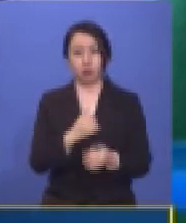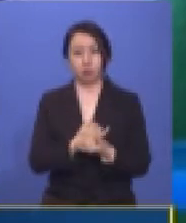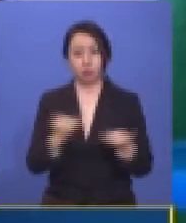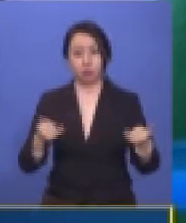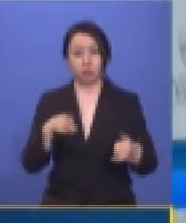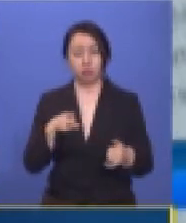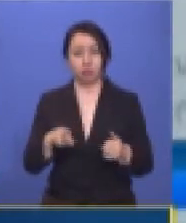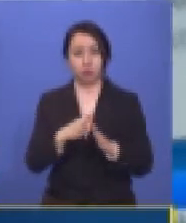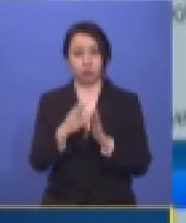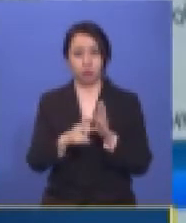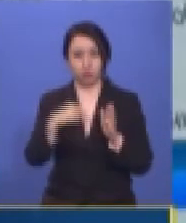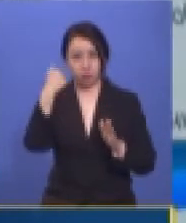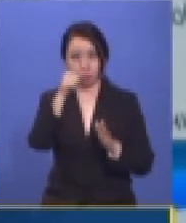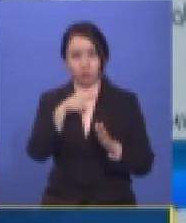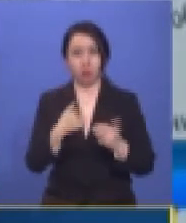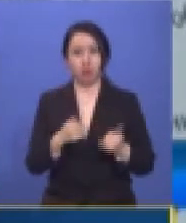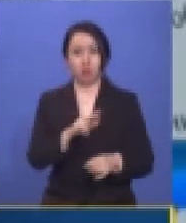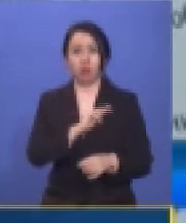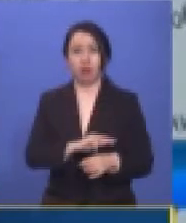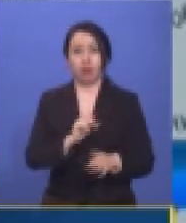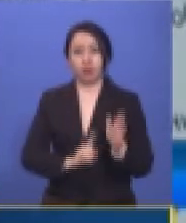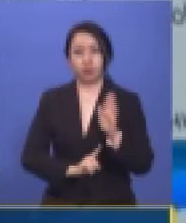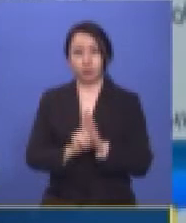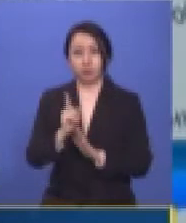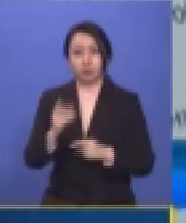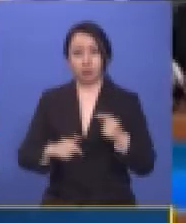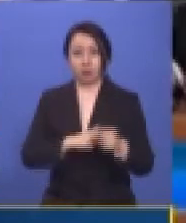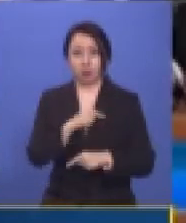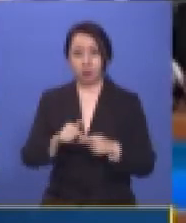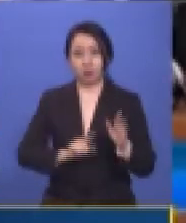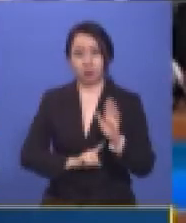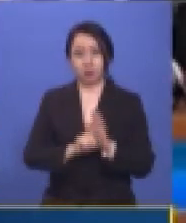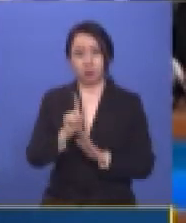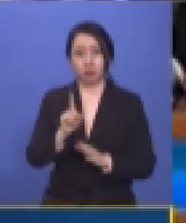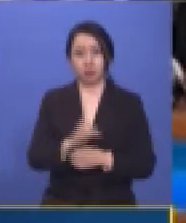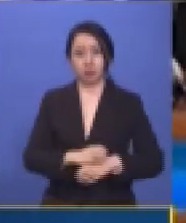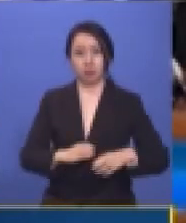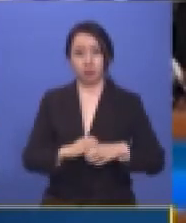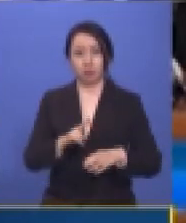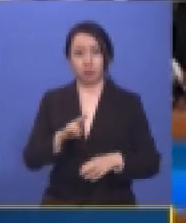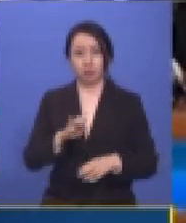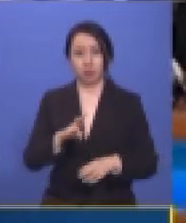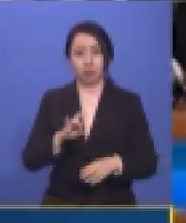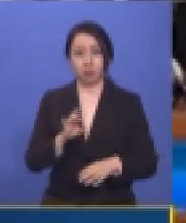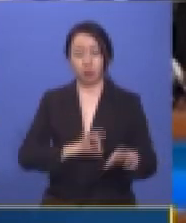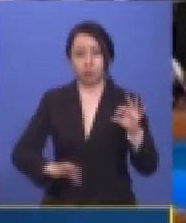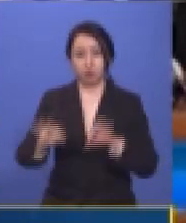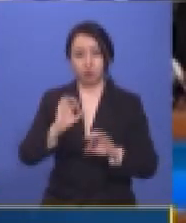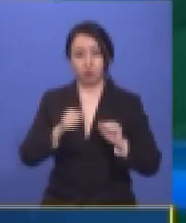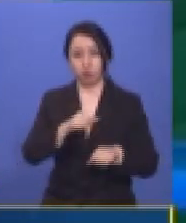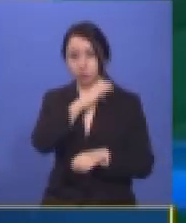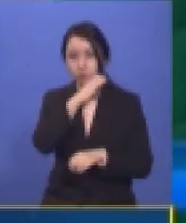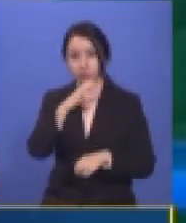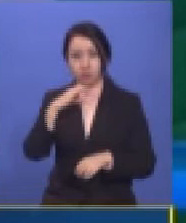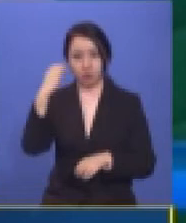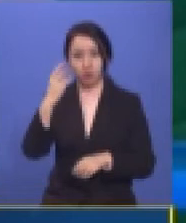С 2018 года для действующих и начинающих предпринимателей запустили сервис «Персональный менеджер». Проект позволяет